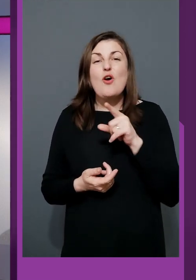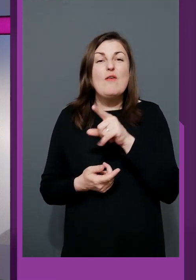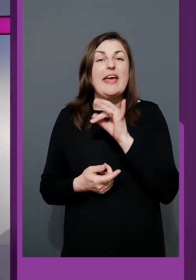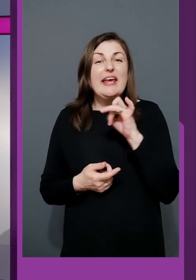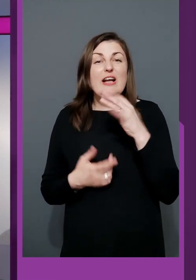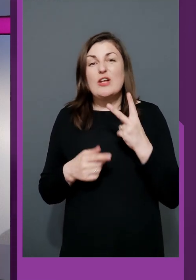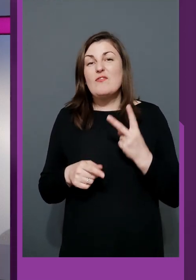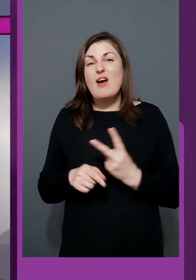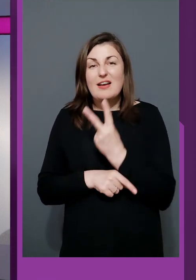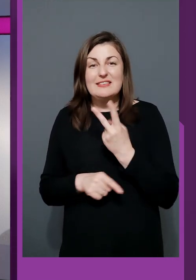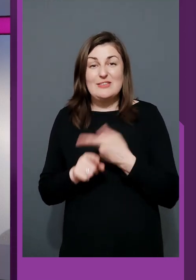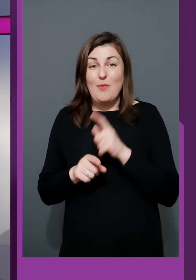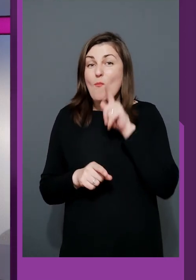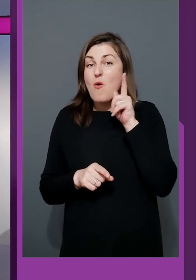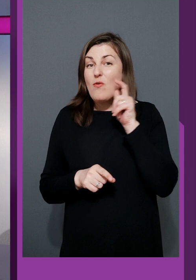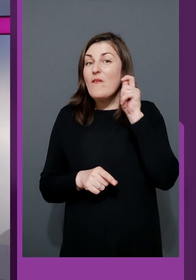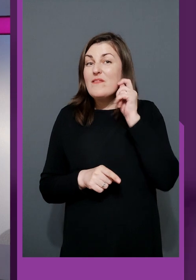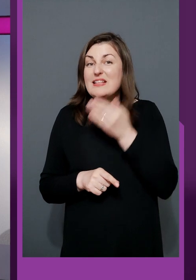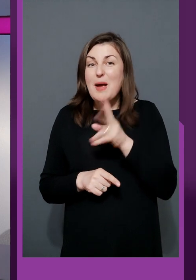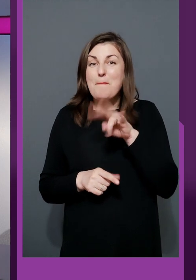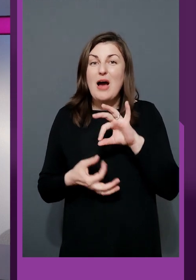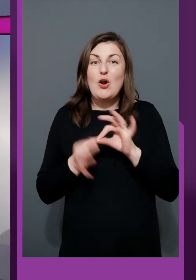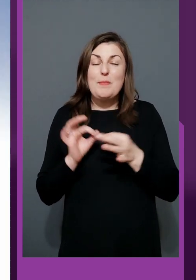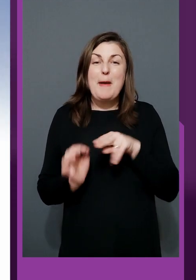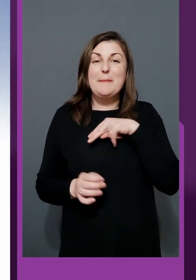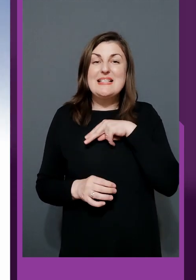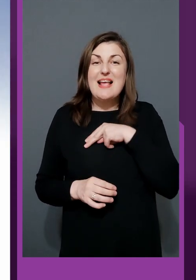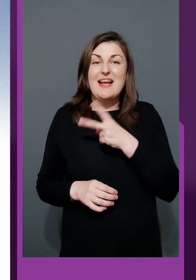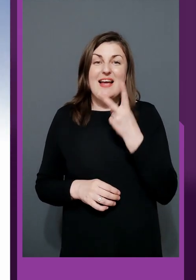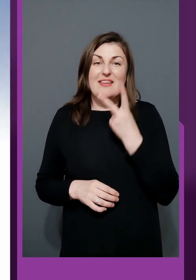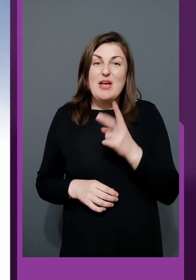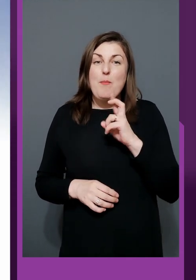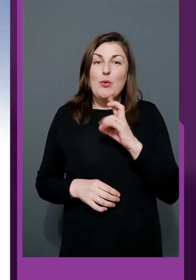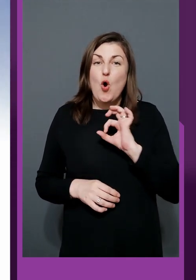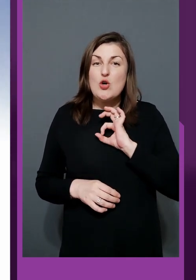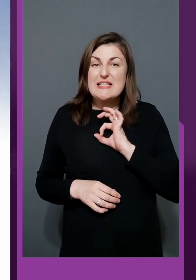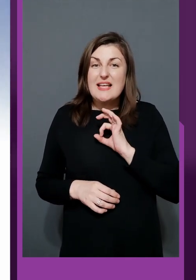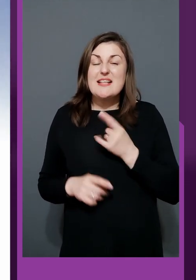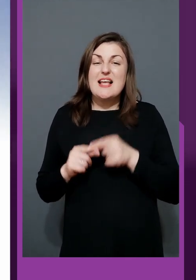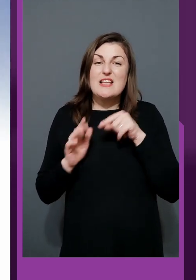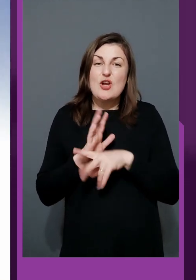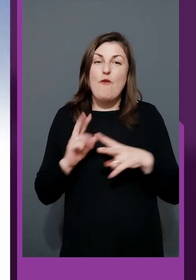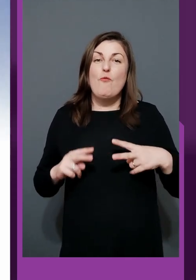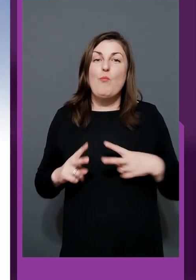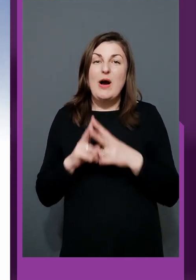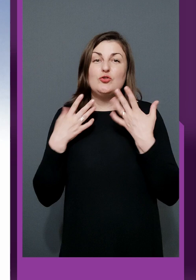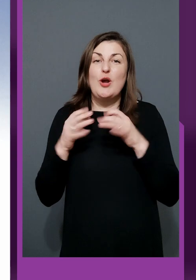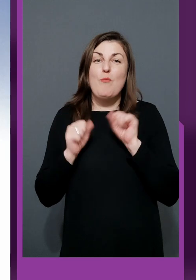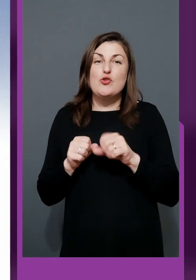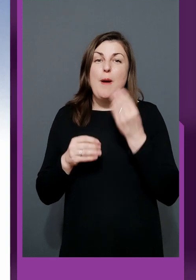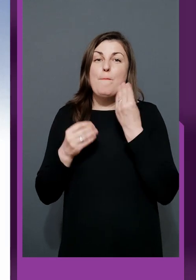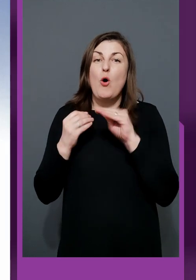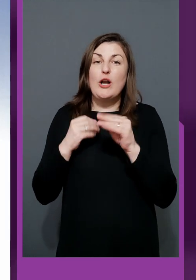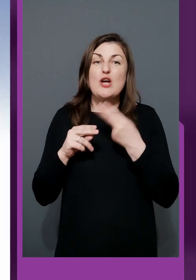дворазова в своєму молодому віці паралімпійська призерка дві бронзи А це означає в Парижі вже можна